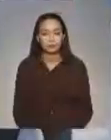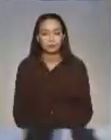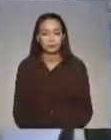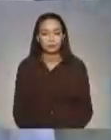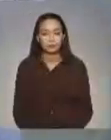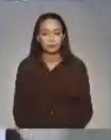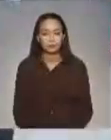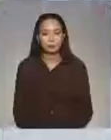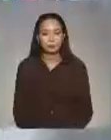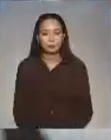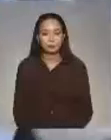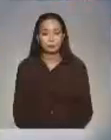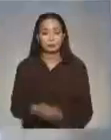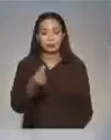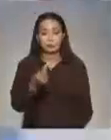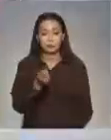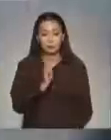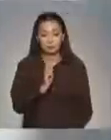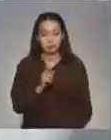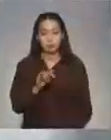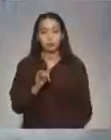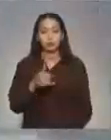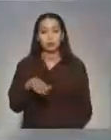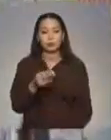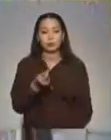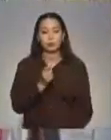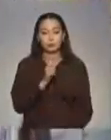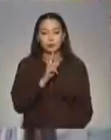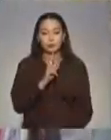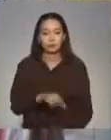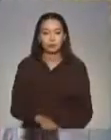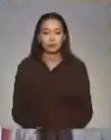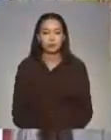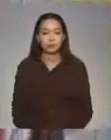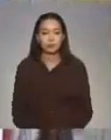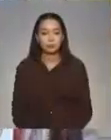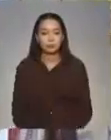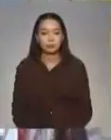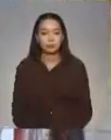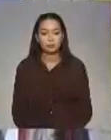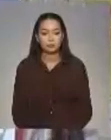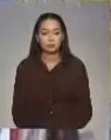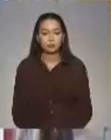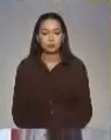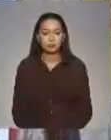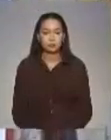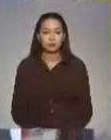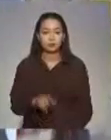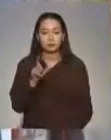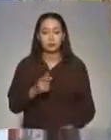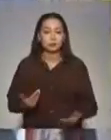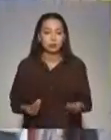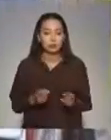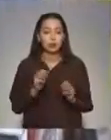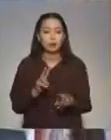Қайда кетіп баратсыз, ақша бермесеңіз керек емес. Олай жасамаңыз балаға, обал ғой, қараңыз балаға дұрысты. Қалай тәрбиелейсіз,